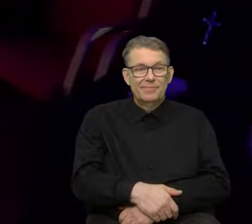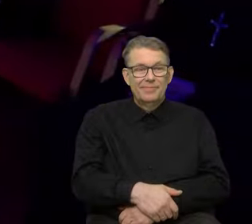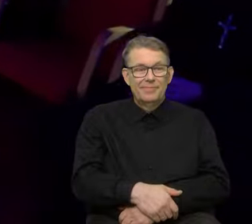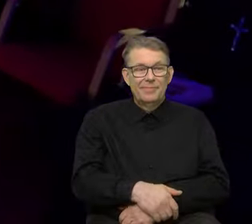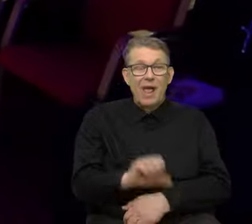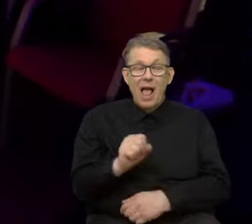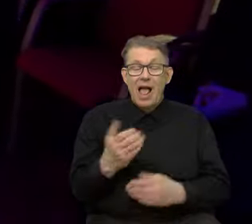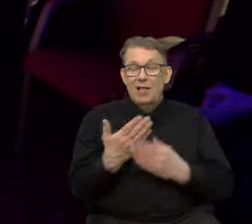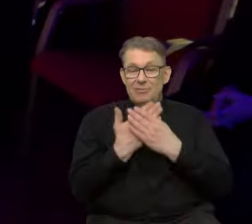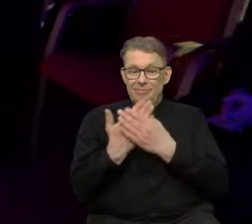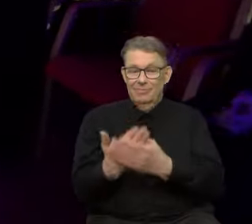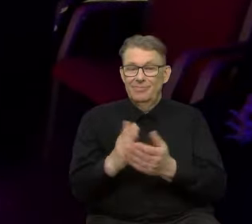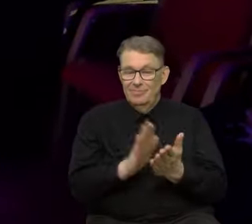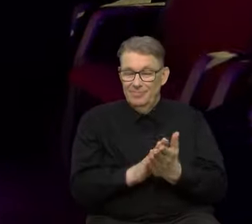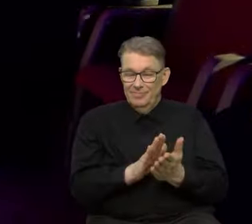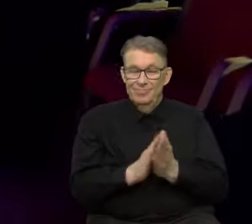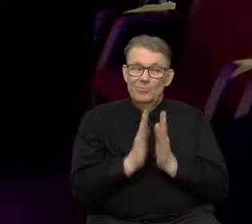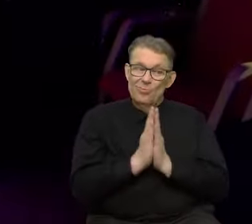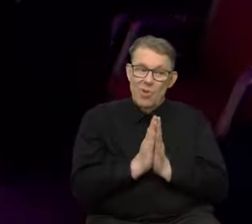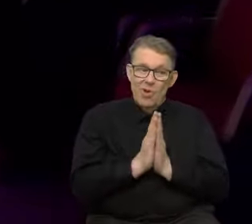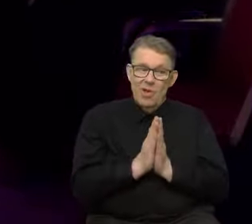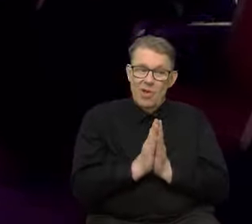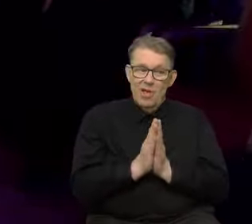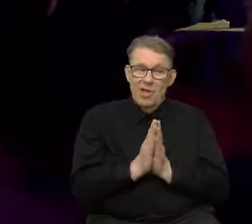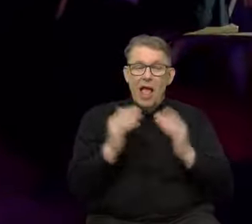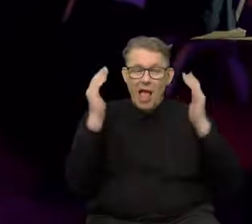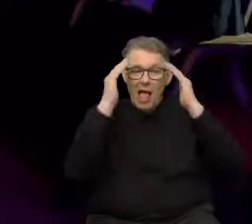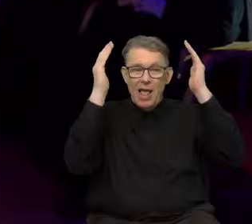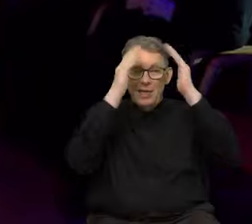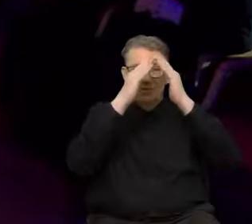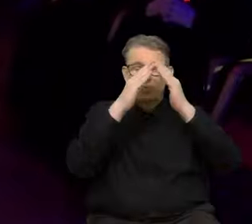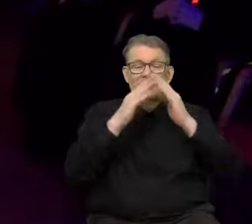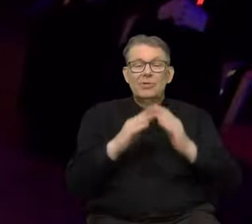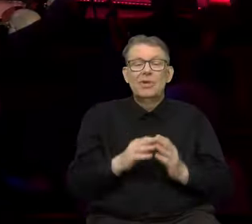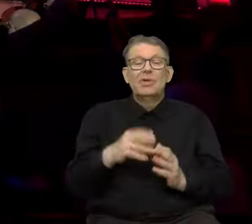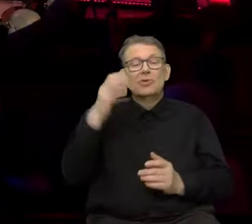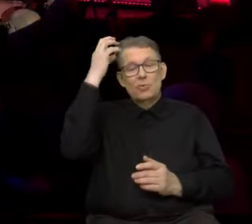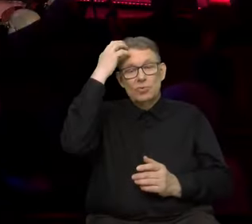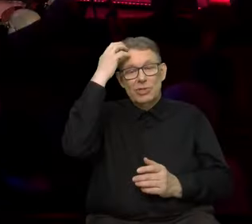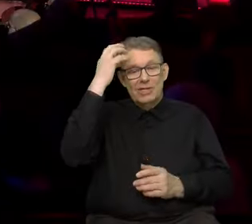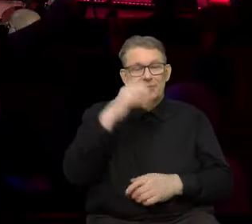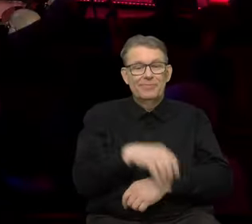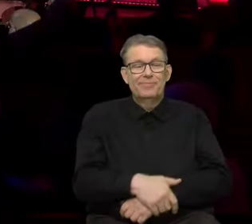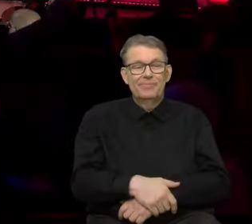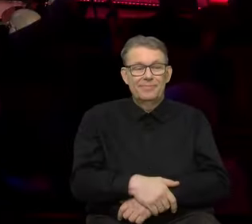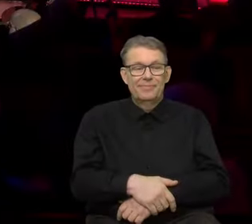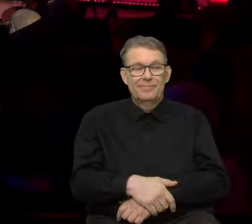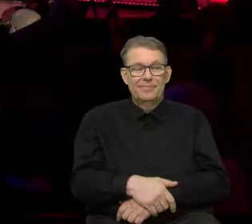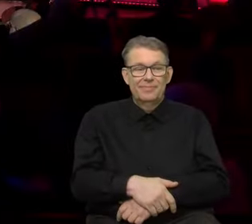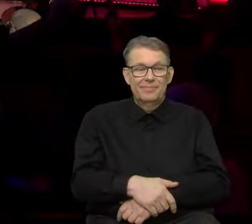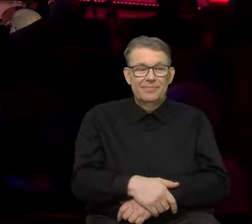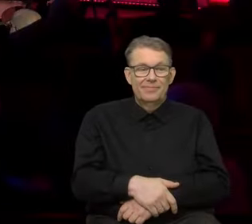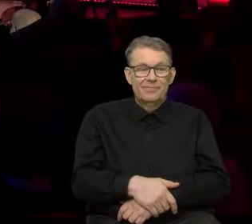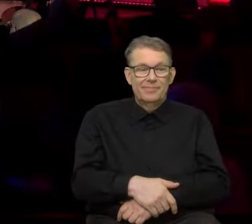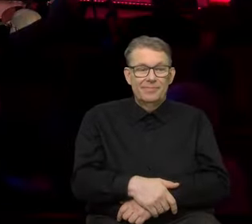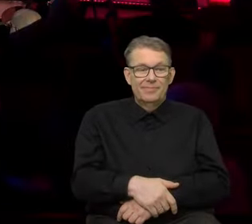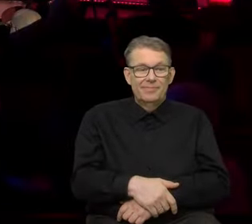A o wręczenie nagrody proszę arcybiskupa Józefa Gustka.